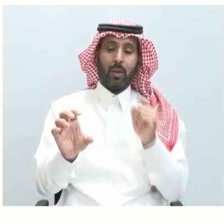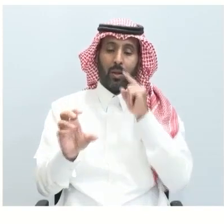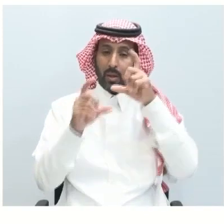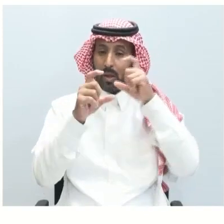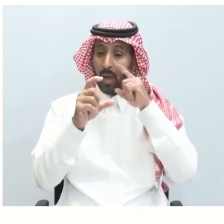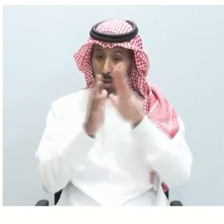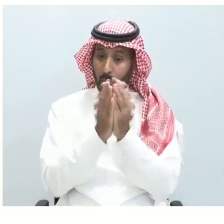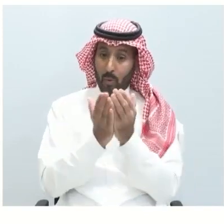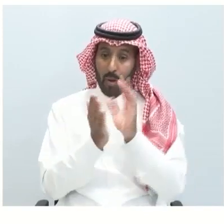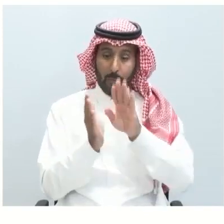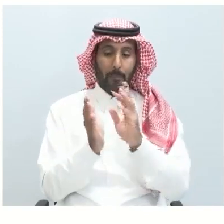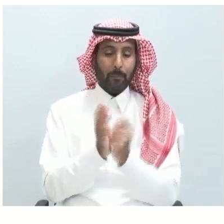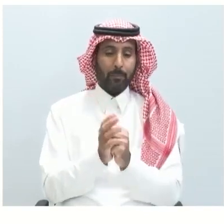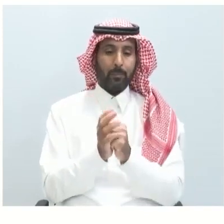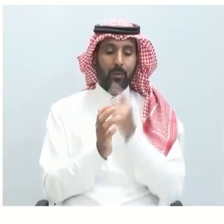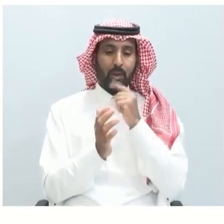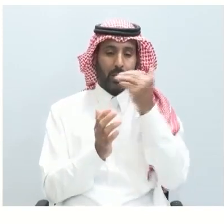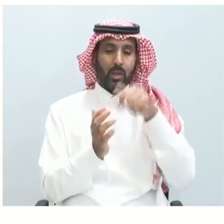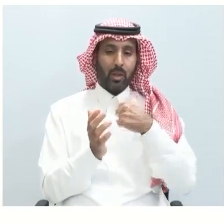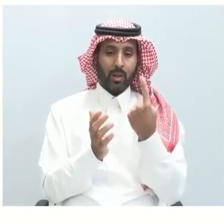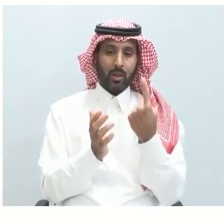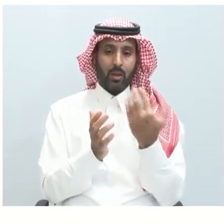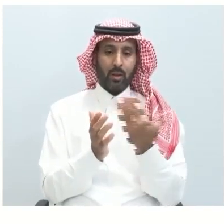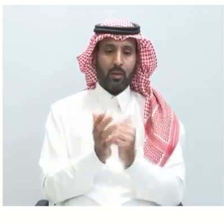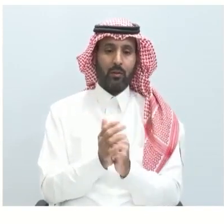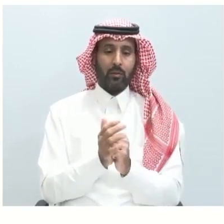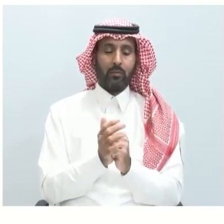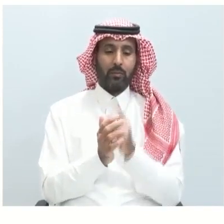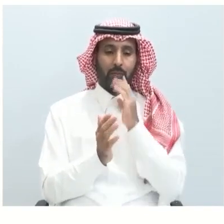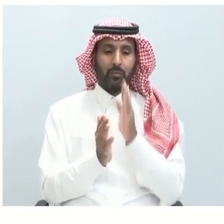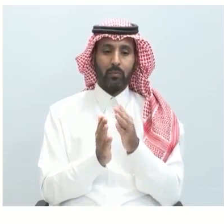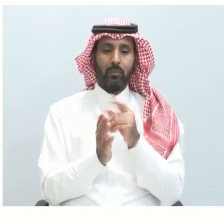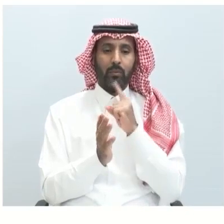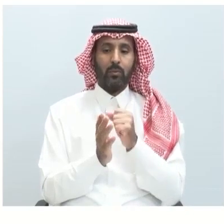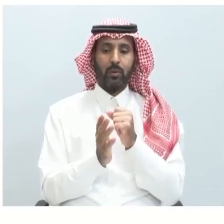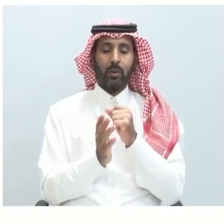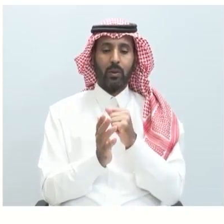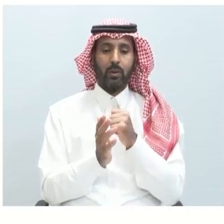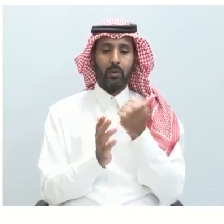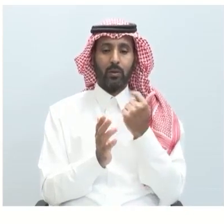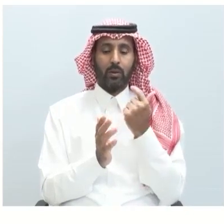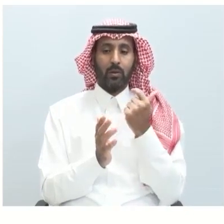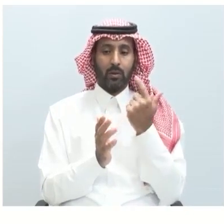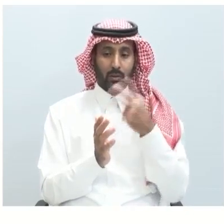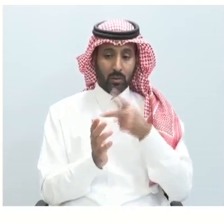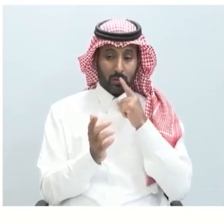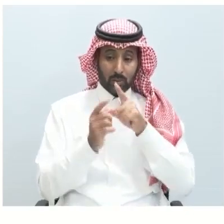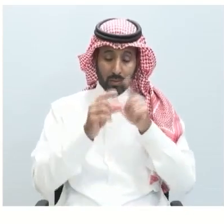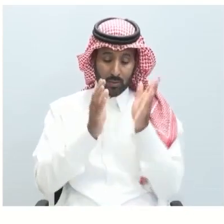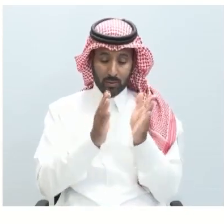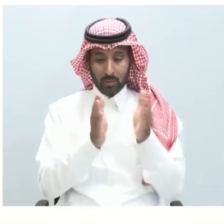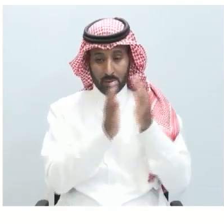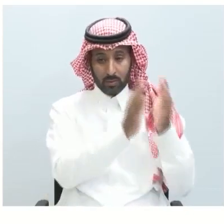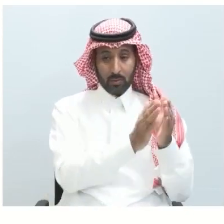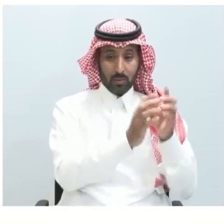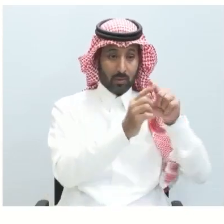لديك في الكتاب المدرسي الفقره الاولى في الجهه هنا اليسرى يحتوي الدورق